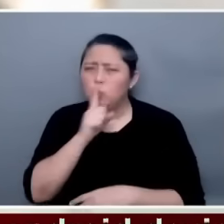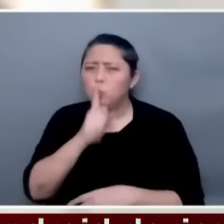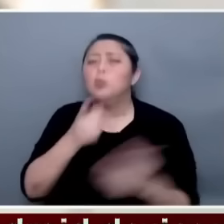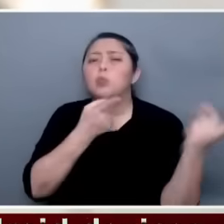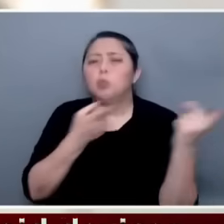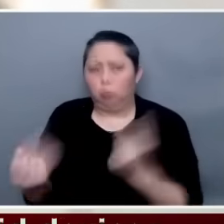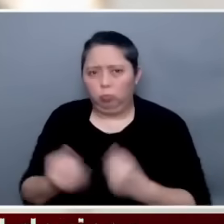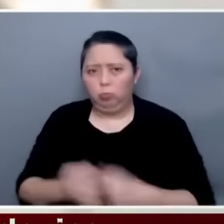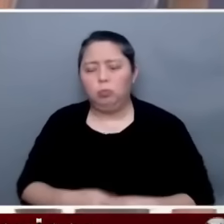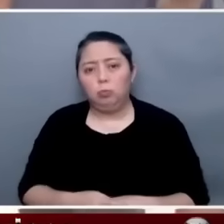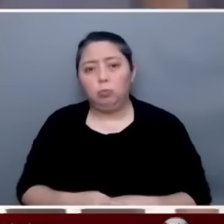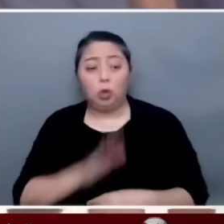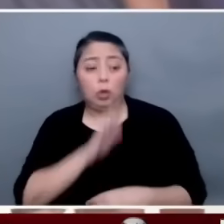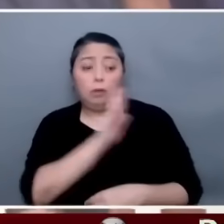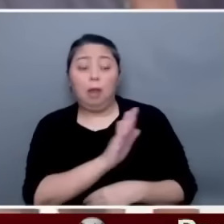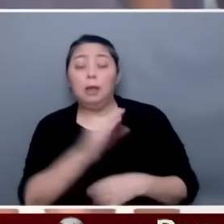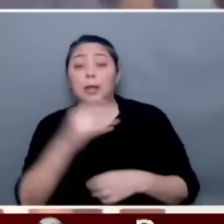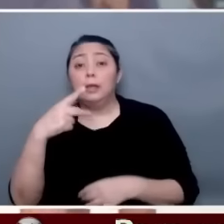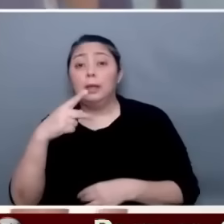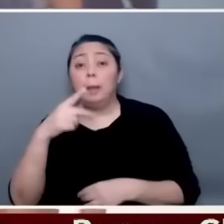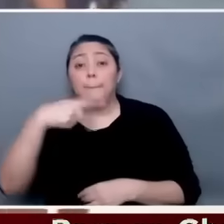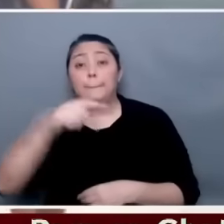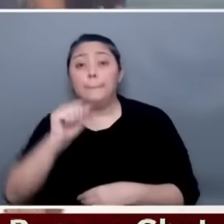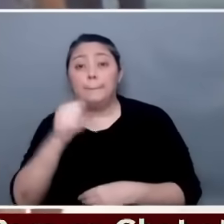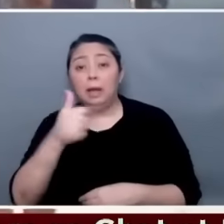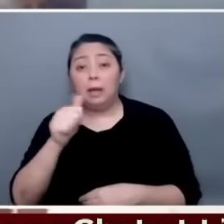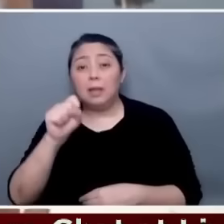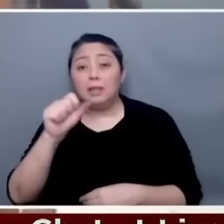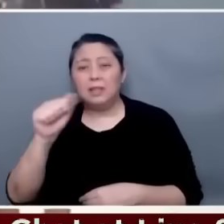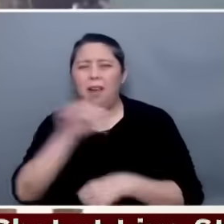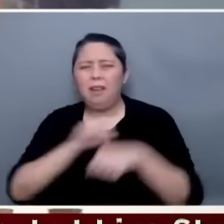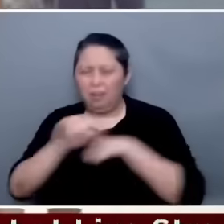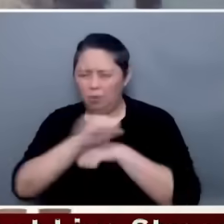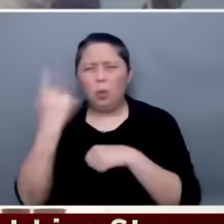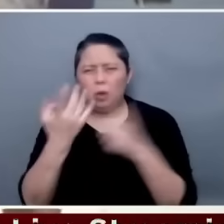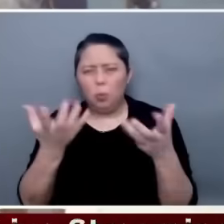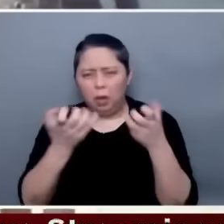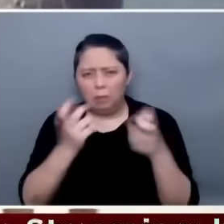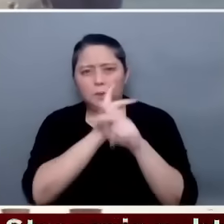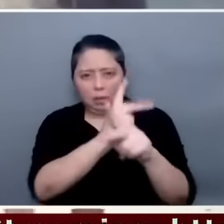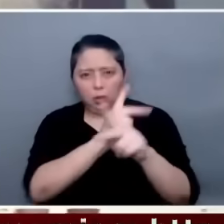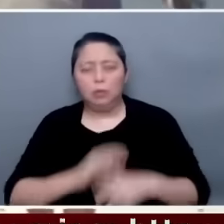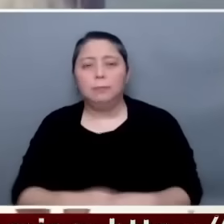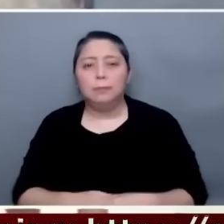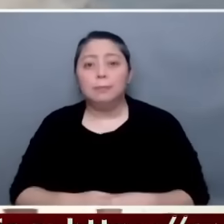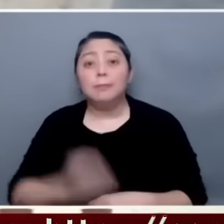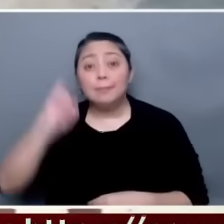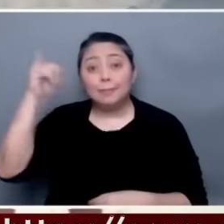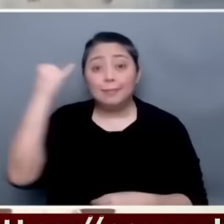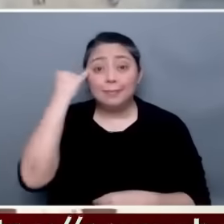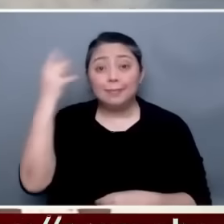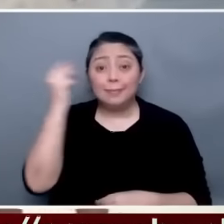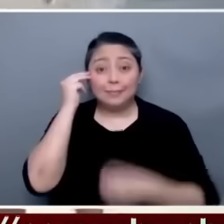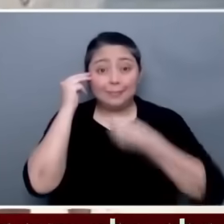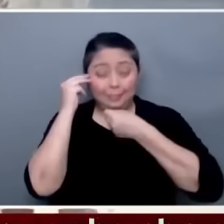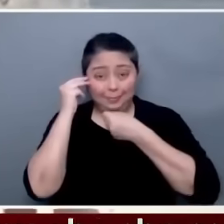sa kalayaan, sa Pag-asa. Jervis Manahan, ABS-CBN News, Pag-asa Island,